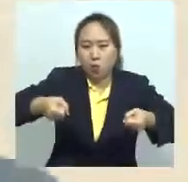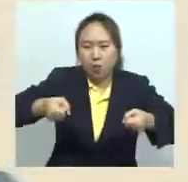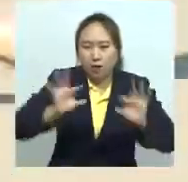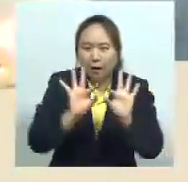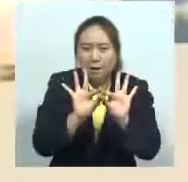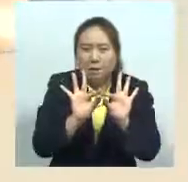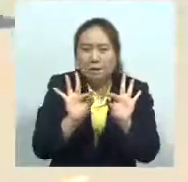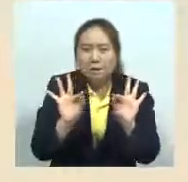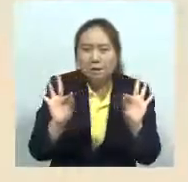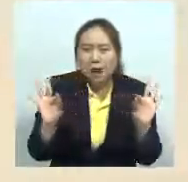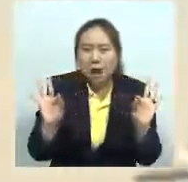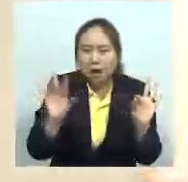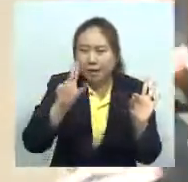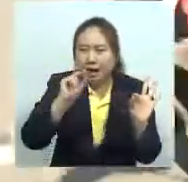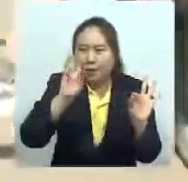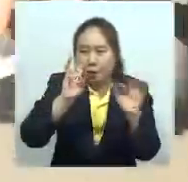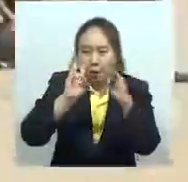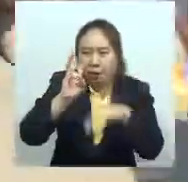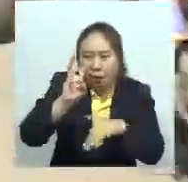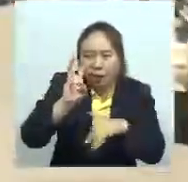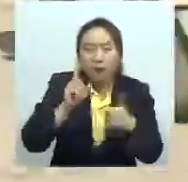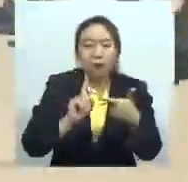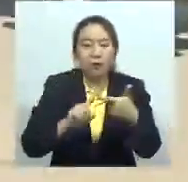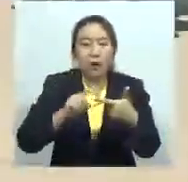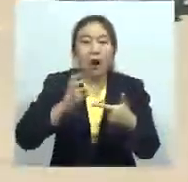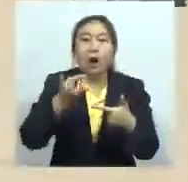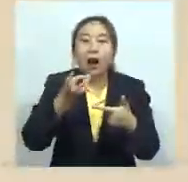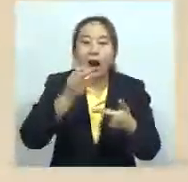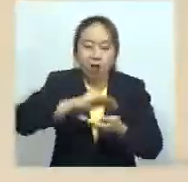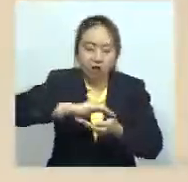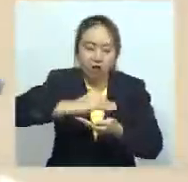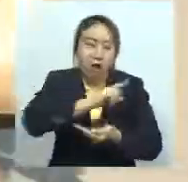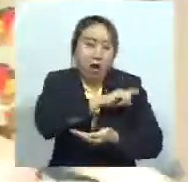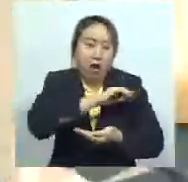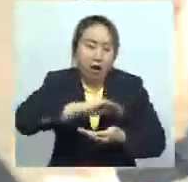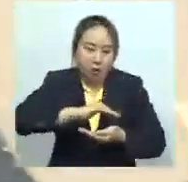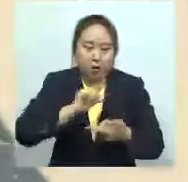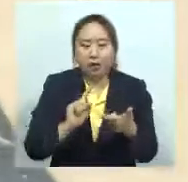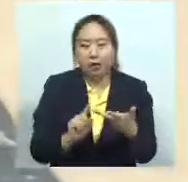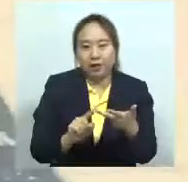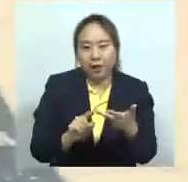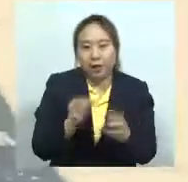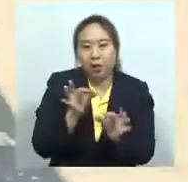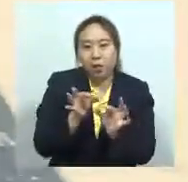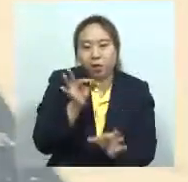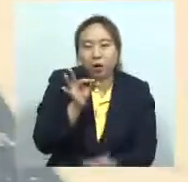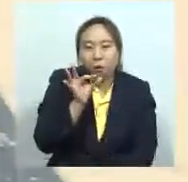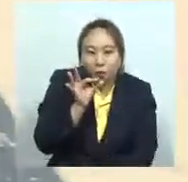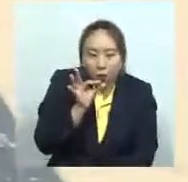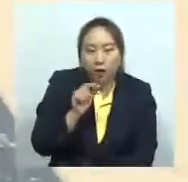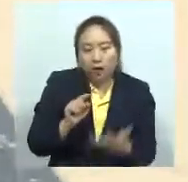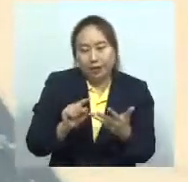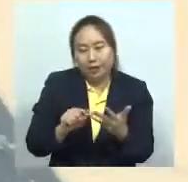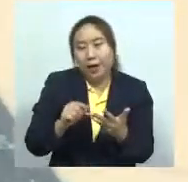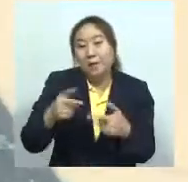ยกว่า36ไมครอนกล่องโฟมบรรจุอาหารหลอดพลาสติกและแก้วน้ำพลาสติกแบบใช้ครั้